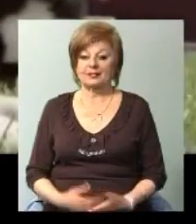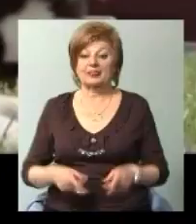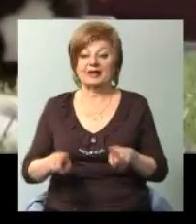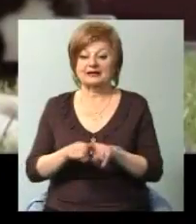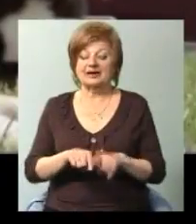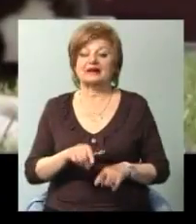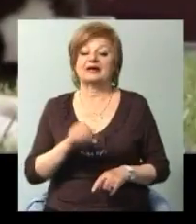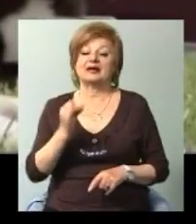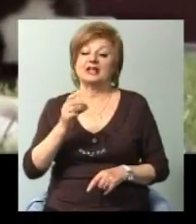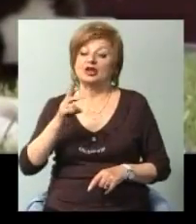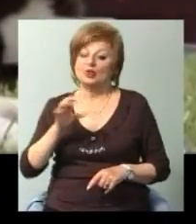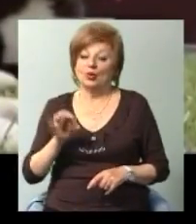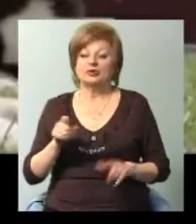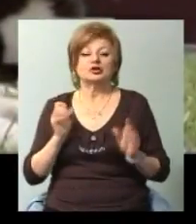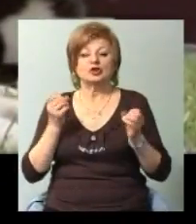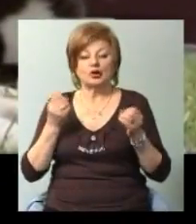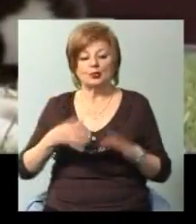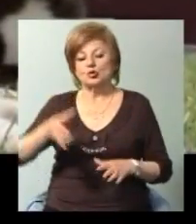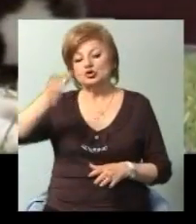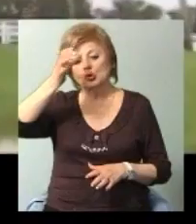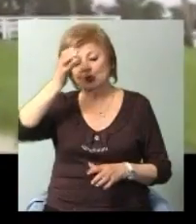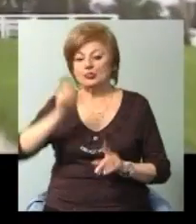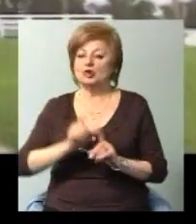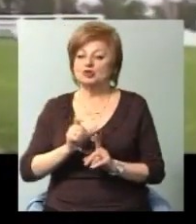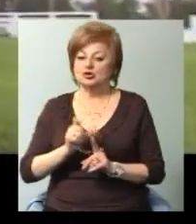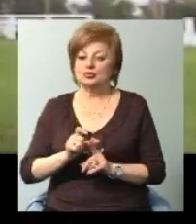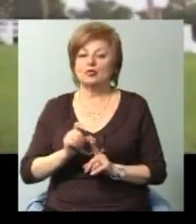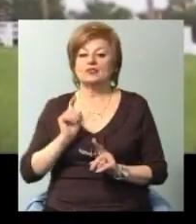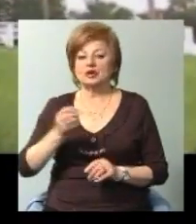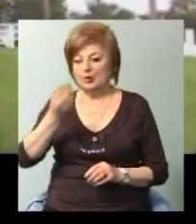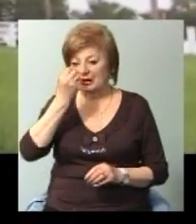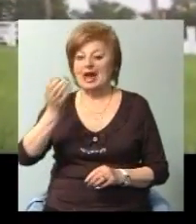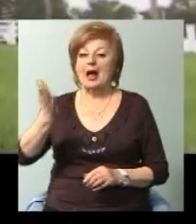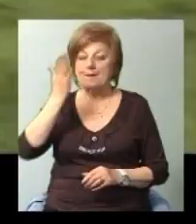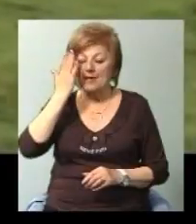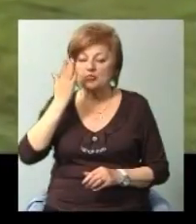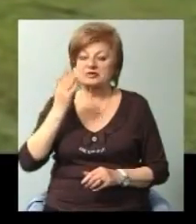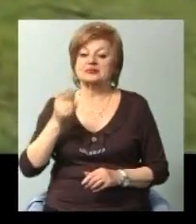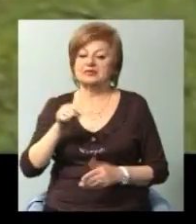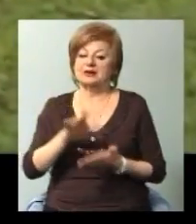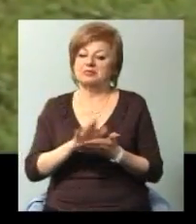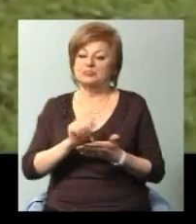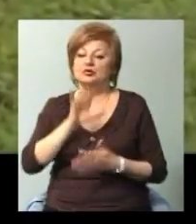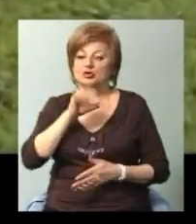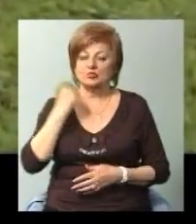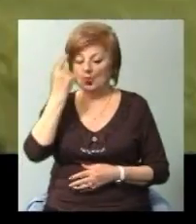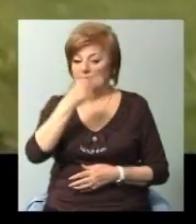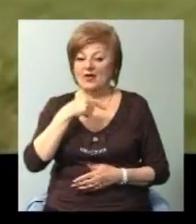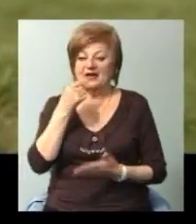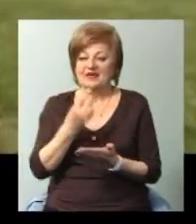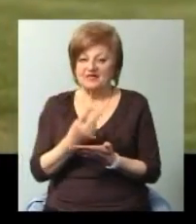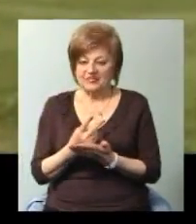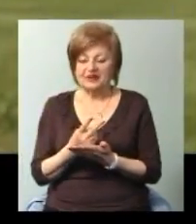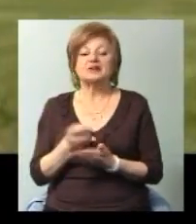Акіта Іну – це не просто дивне незрозуміле слово, а ще й японська порода собак. Своїм зовнішнім виглядом